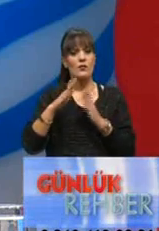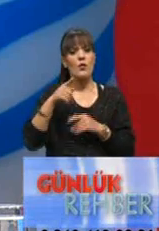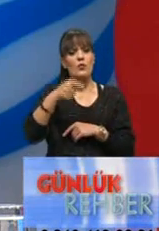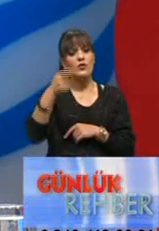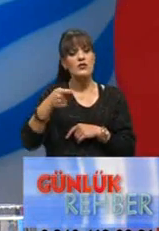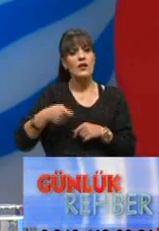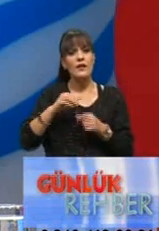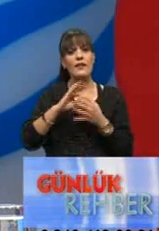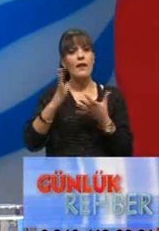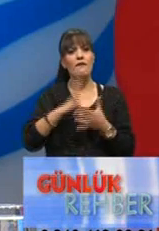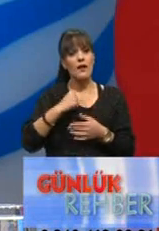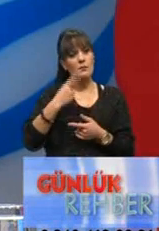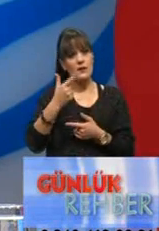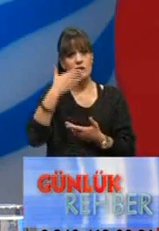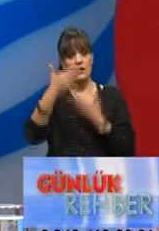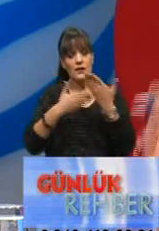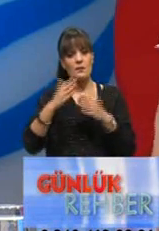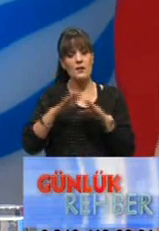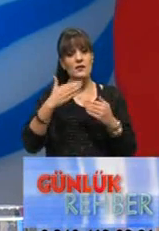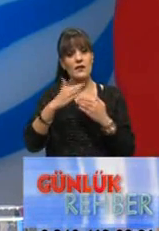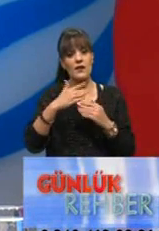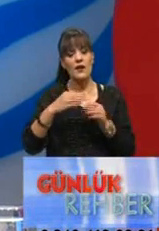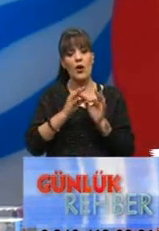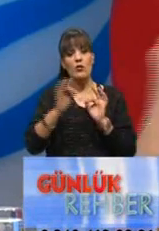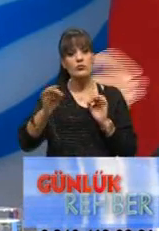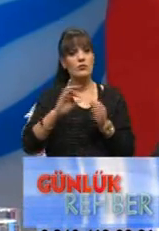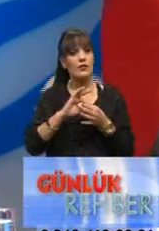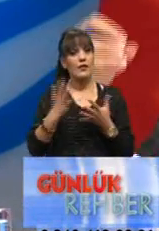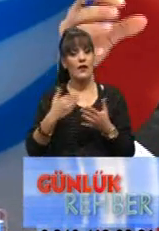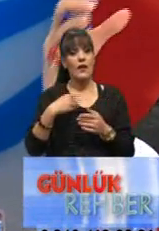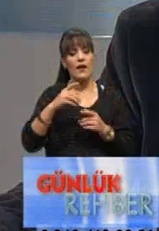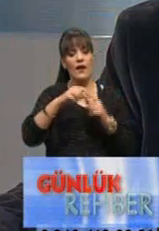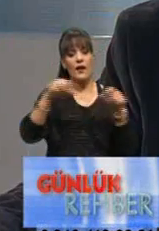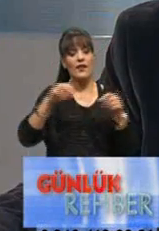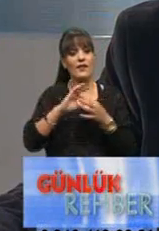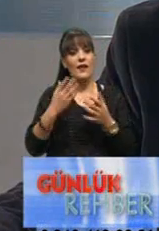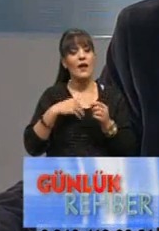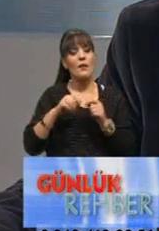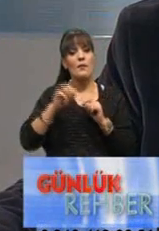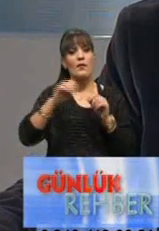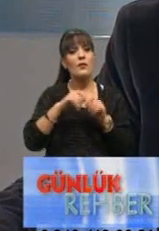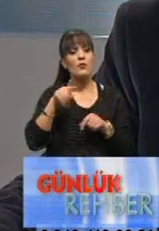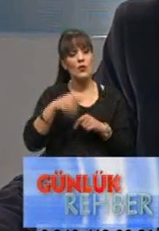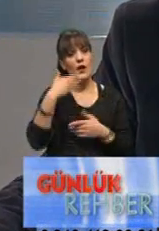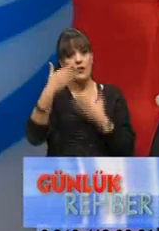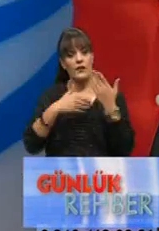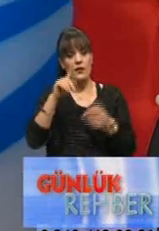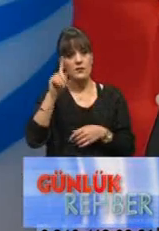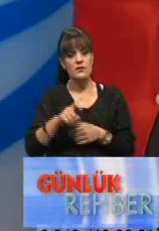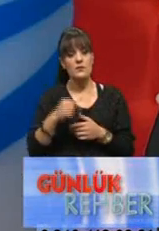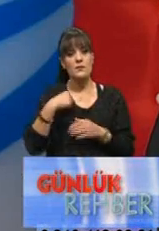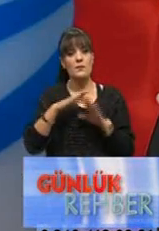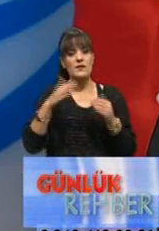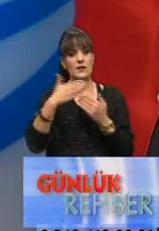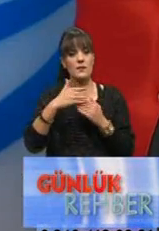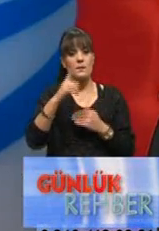standart ölçülerden söz edelim mi? Biraz anlatalım mı masa tenisini? Yani masa ölçüsü nedir? Efendim ağı nedir? Kaç metre gerilir? Şu, bunlardan bahseder misin? Tabii bizim masa